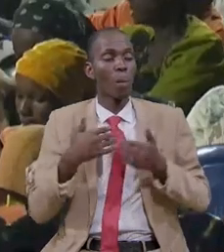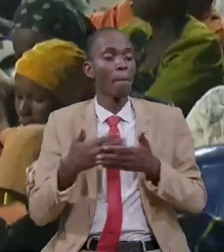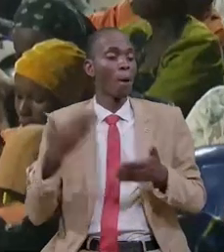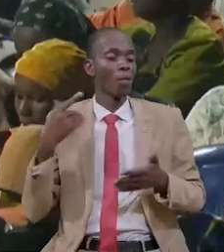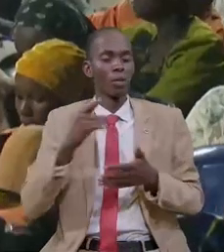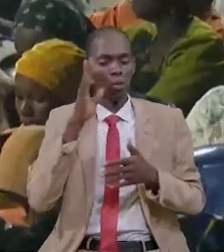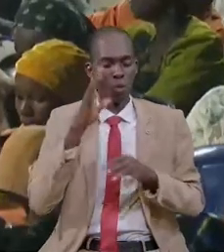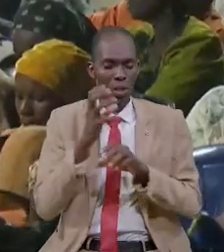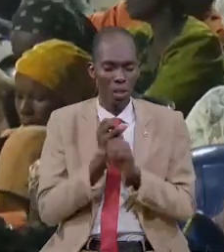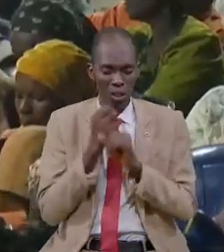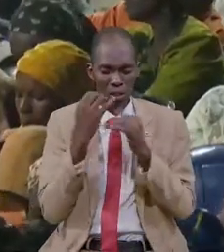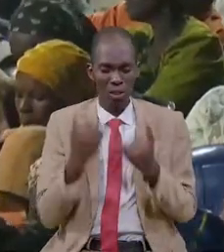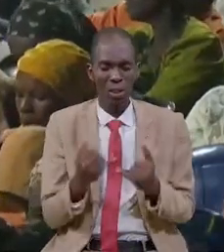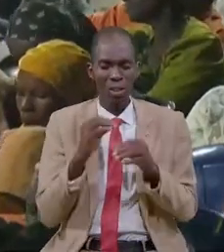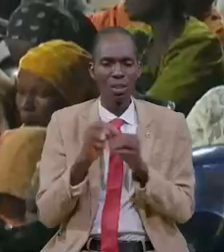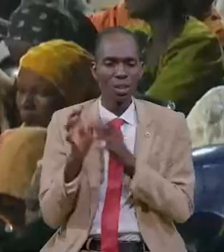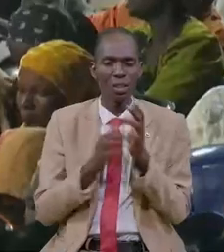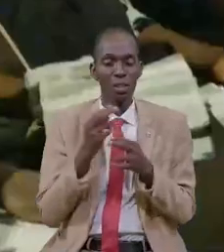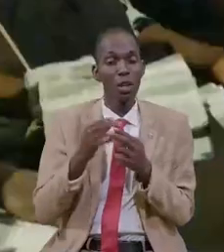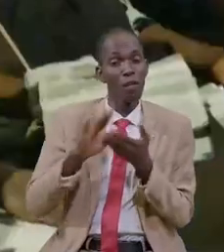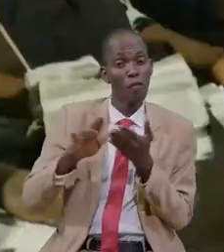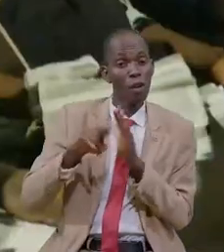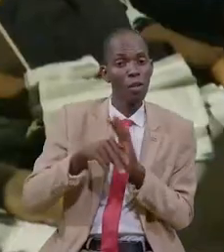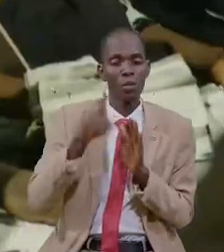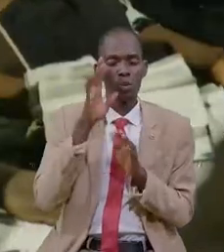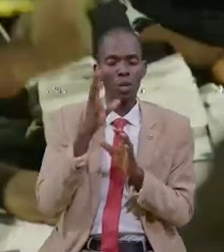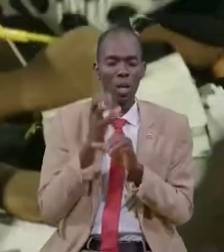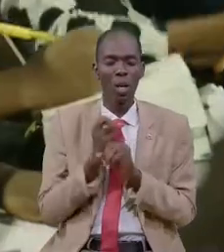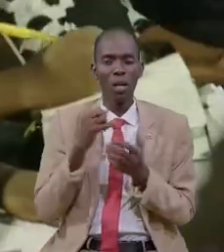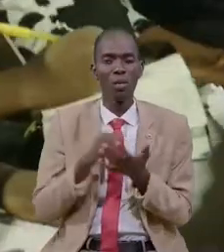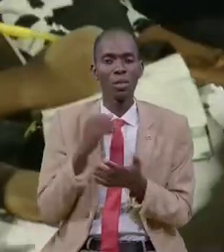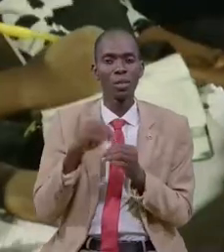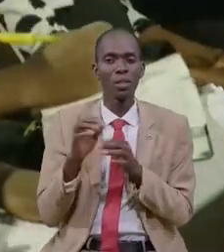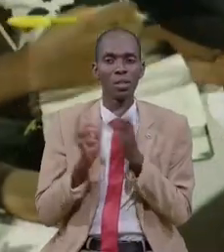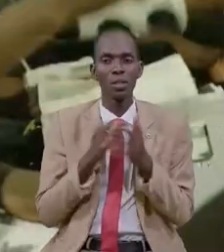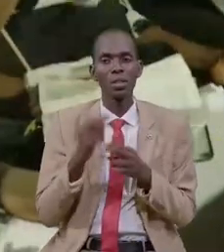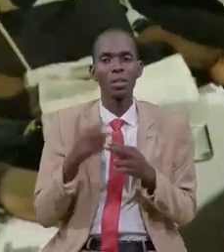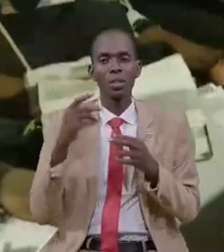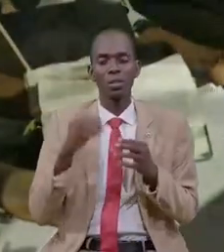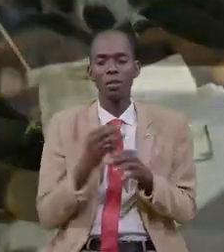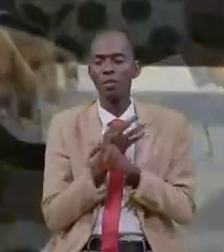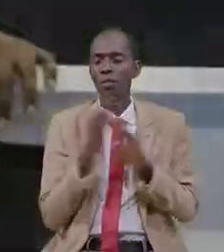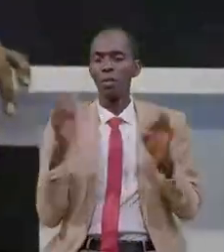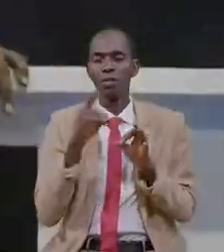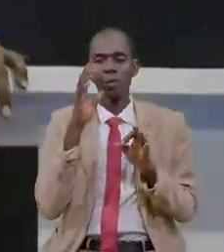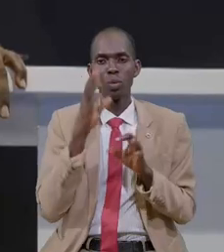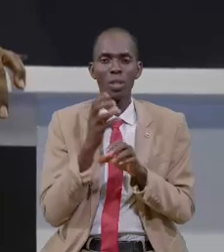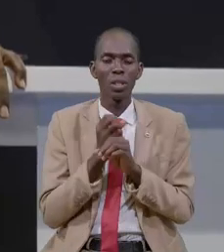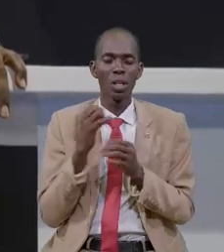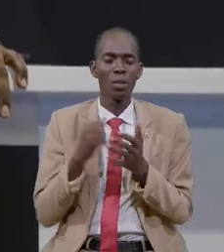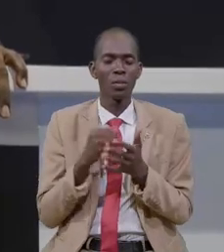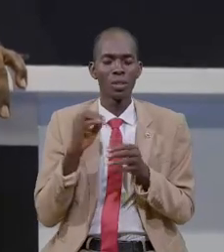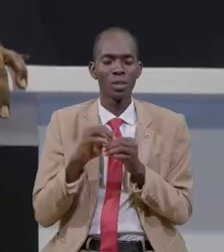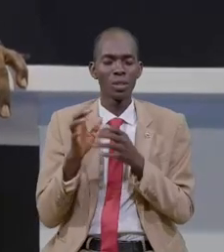l'auras. Le pardon, tu l'auras. La liberté, tu l'auras. L'imputé.